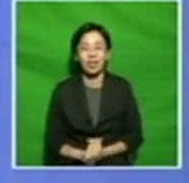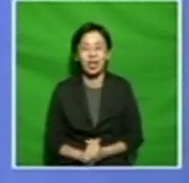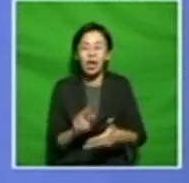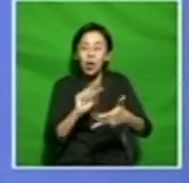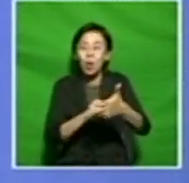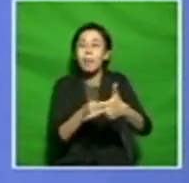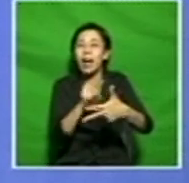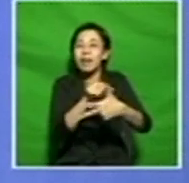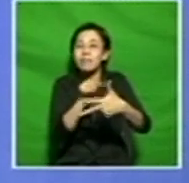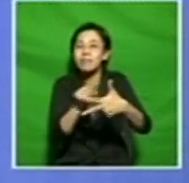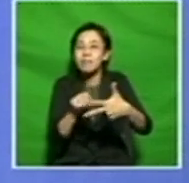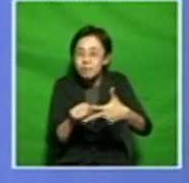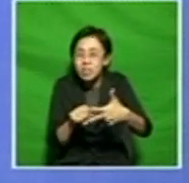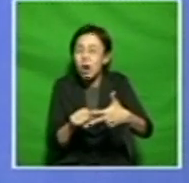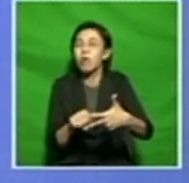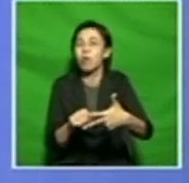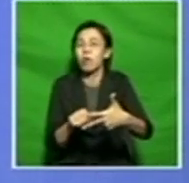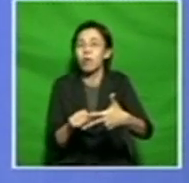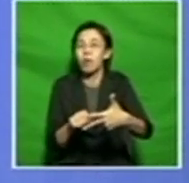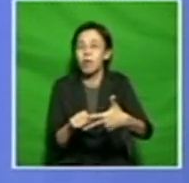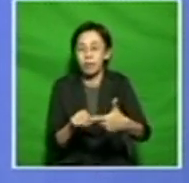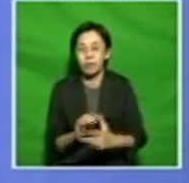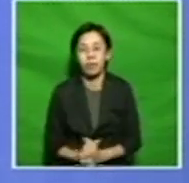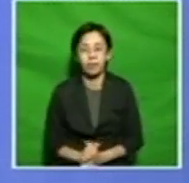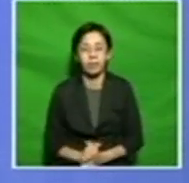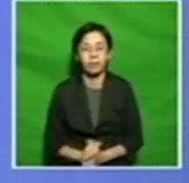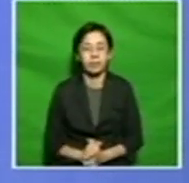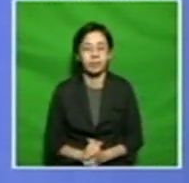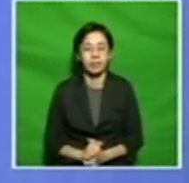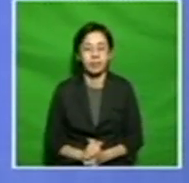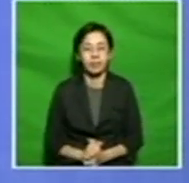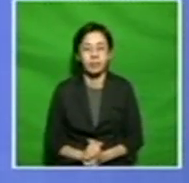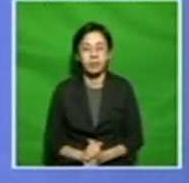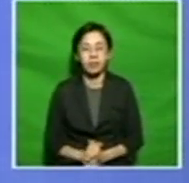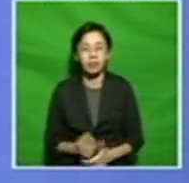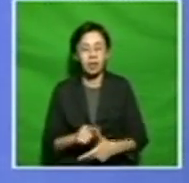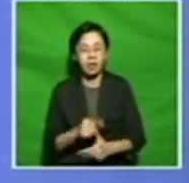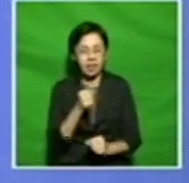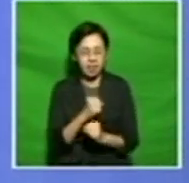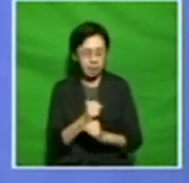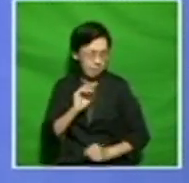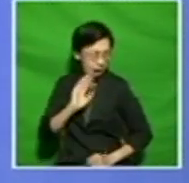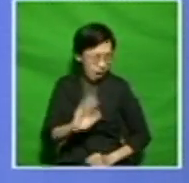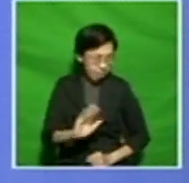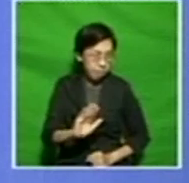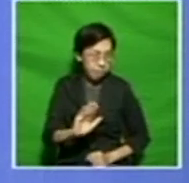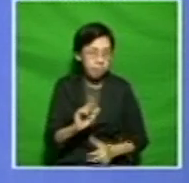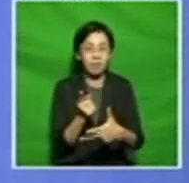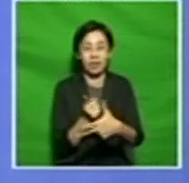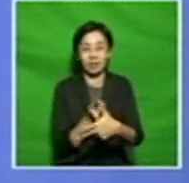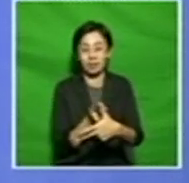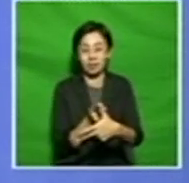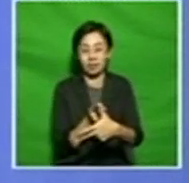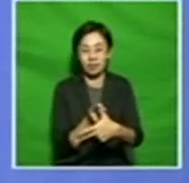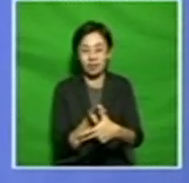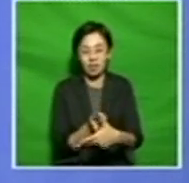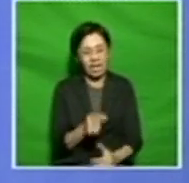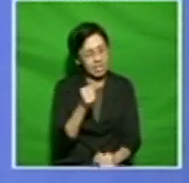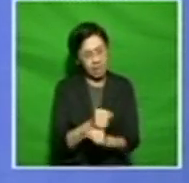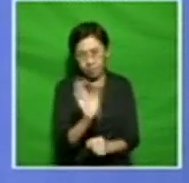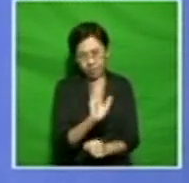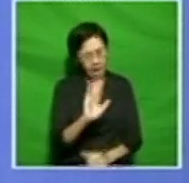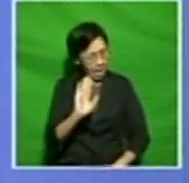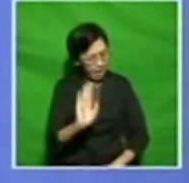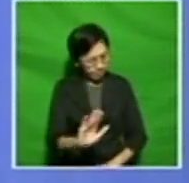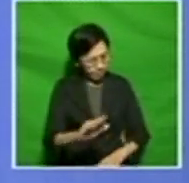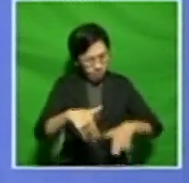ออย่างนั้นมาตรการที่เกี่ยวกับการห้ามทำจะเป็นการห้ามประชา